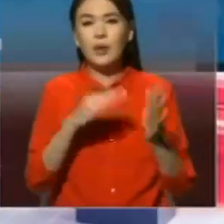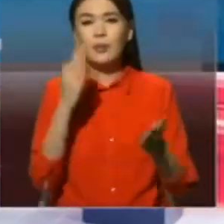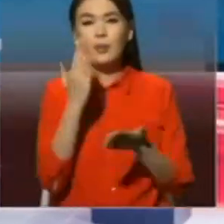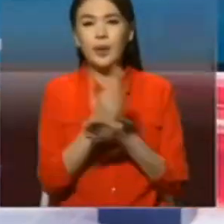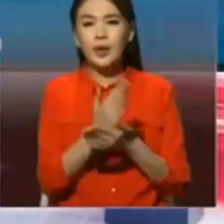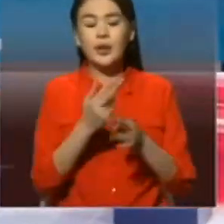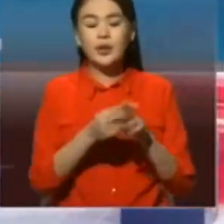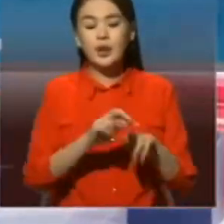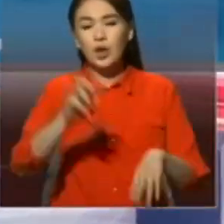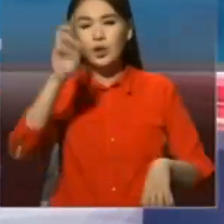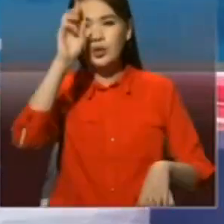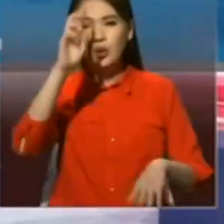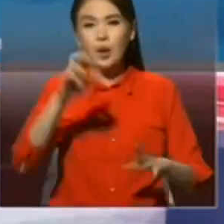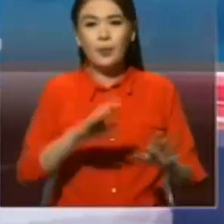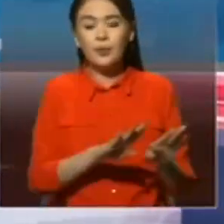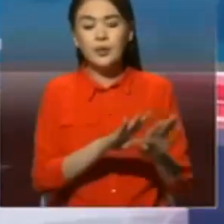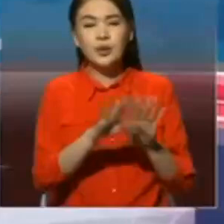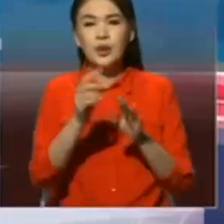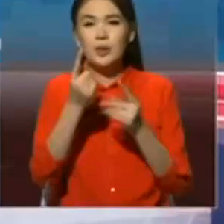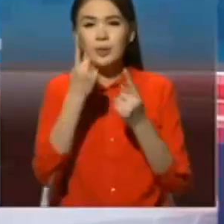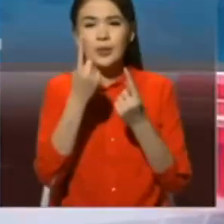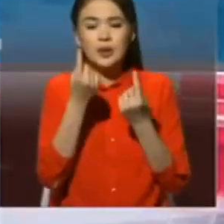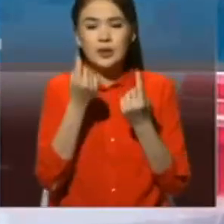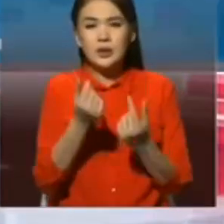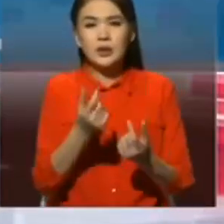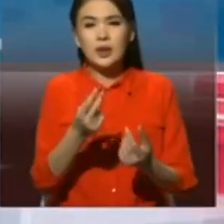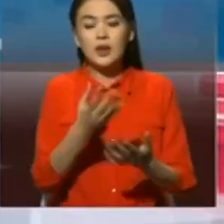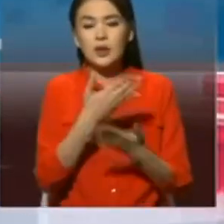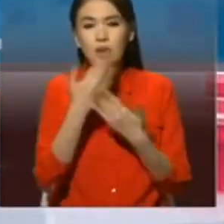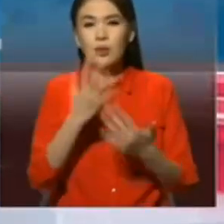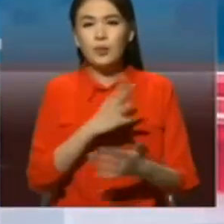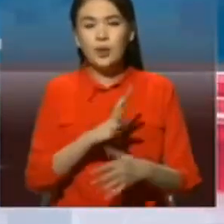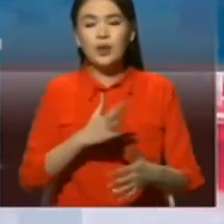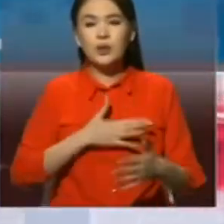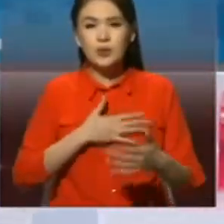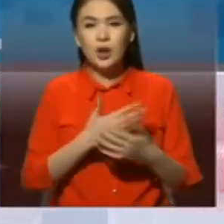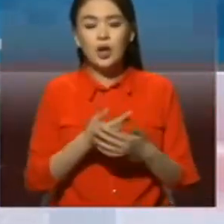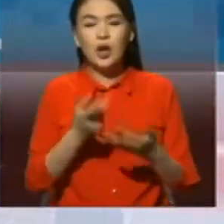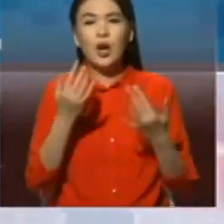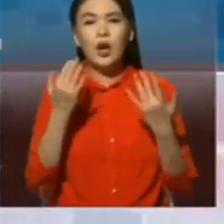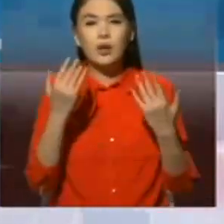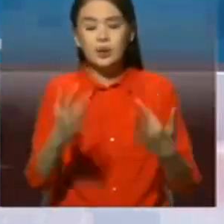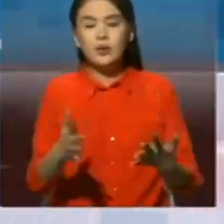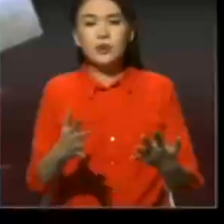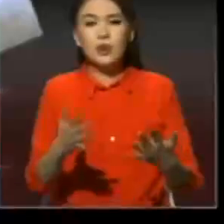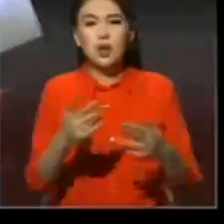біз мемлекеттен бір тиын сұрағанымыз жоқ, бірақ жан дүниемізбен жасадық. Сонда жаңағы қаншама